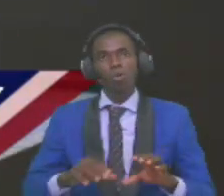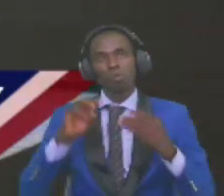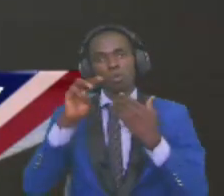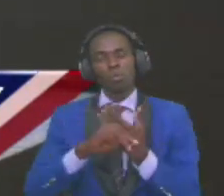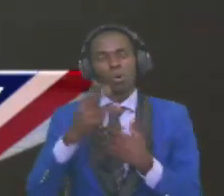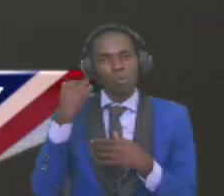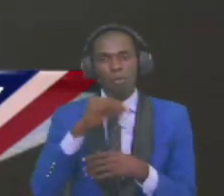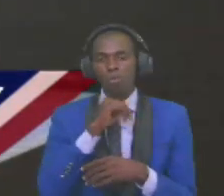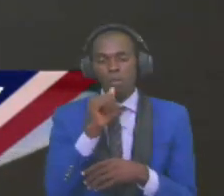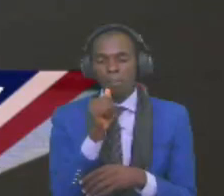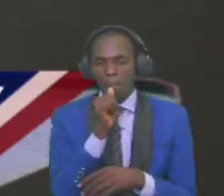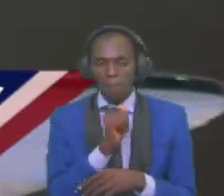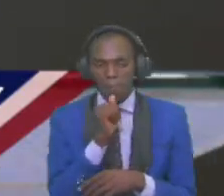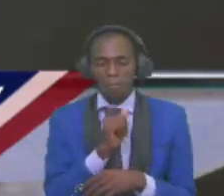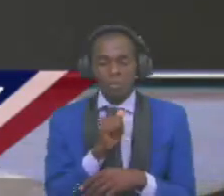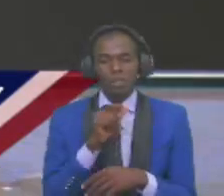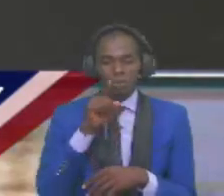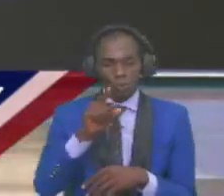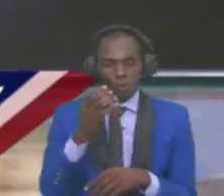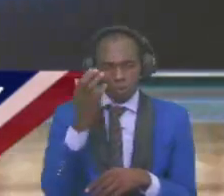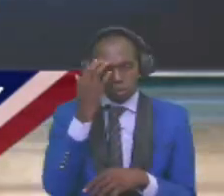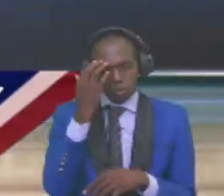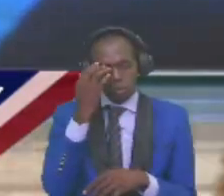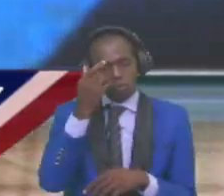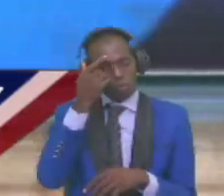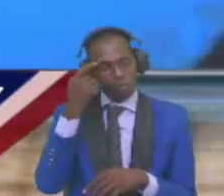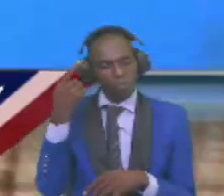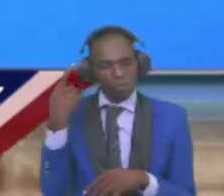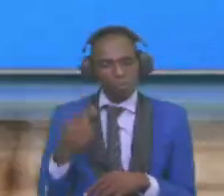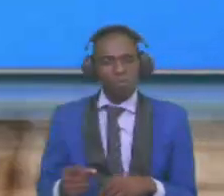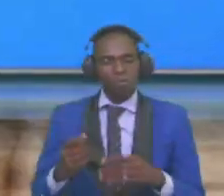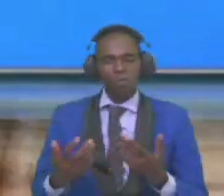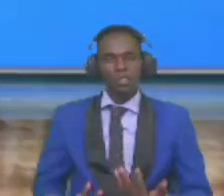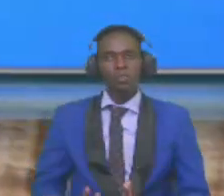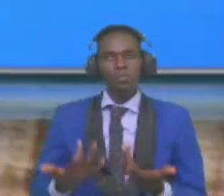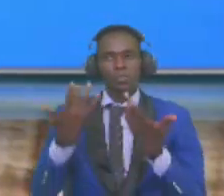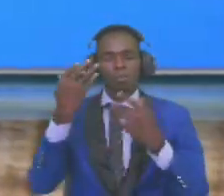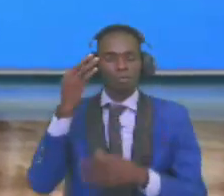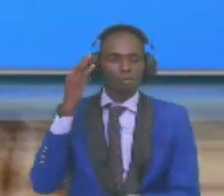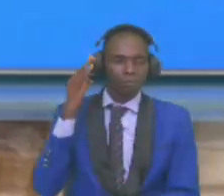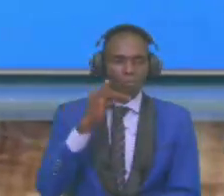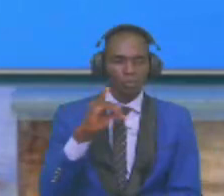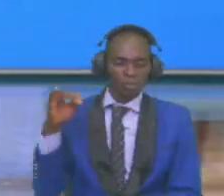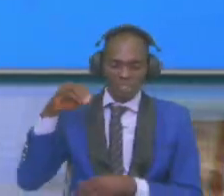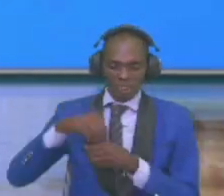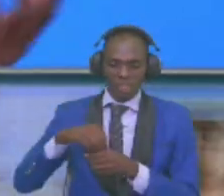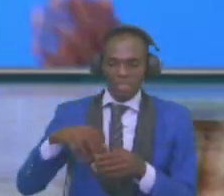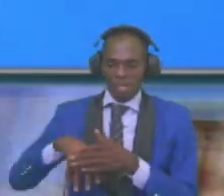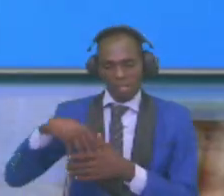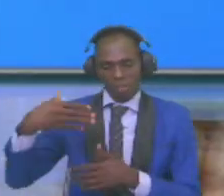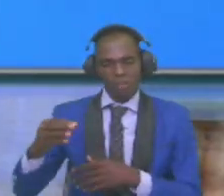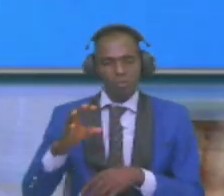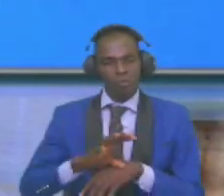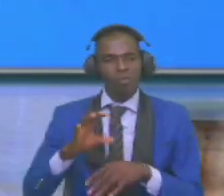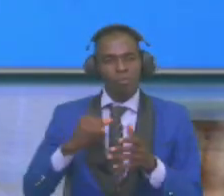à quand des pins le sac lui le minitère artificielle au sein d une